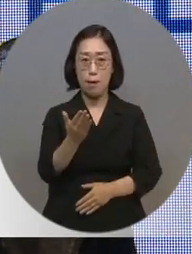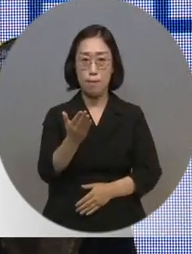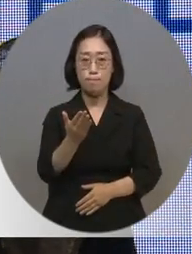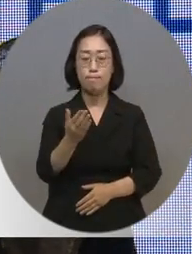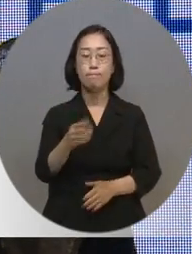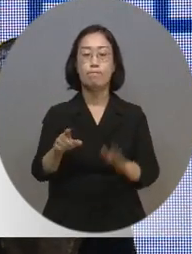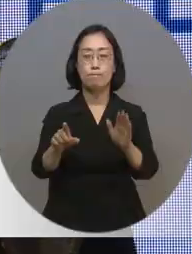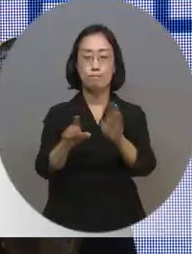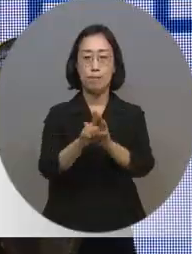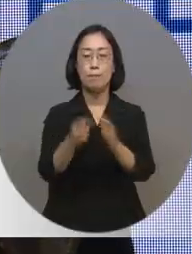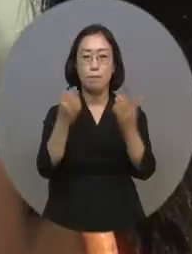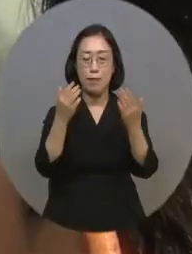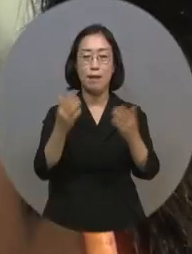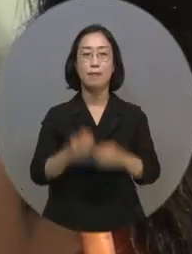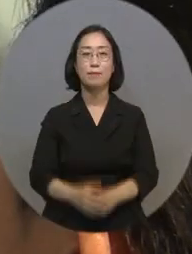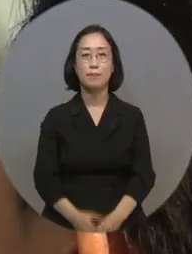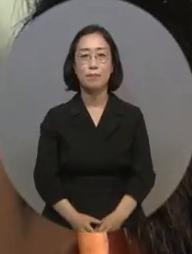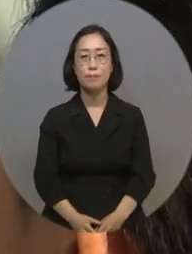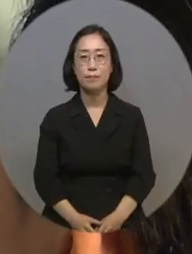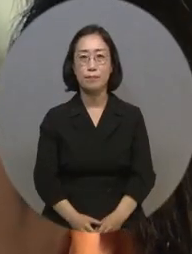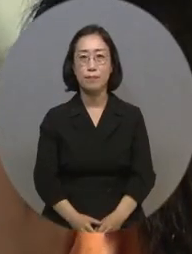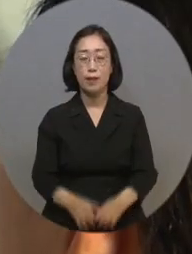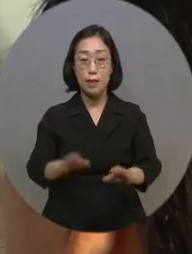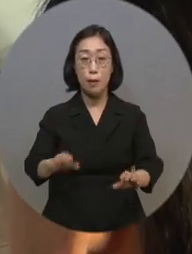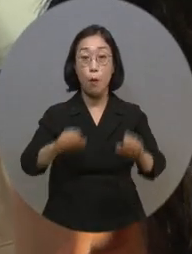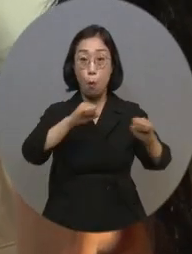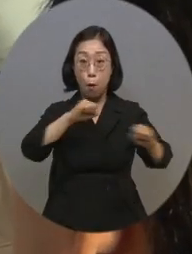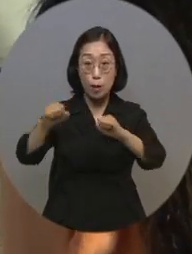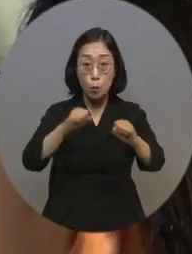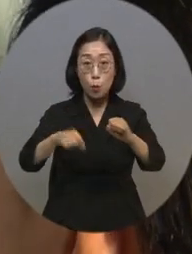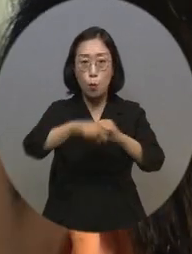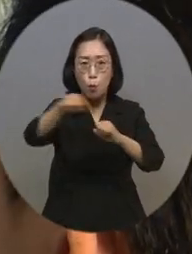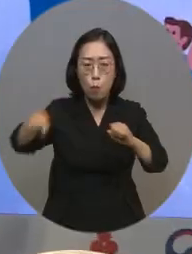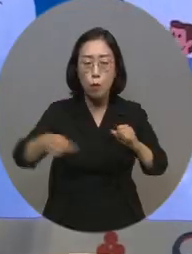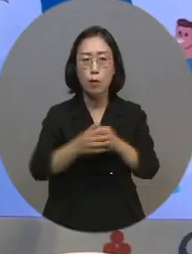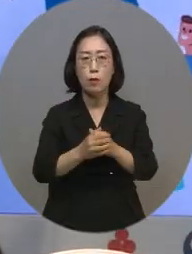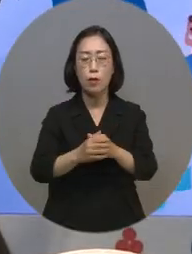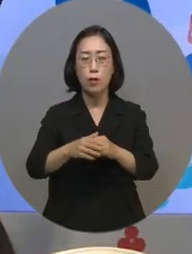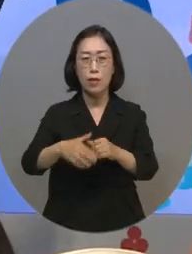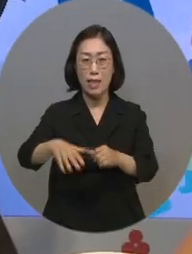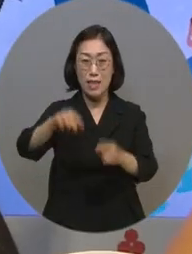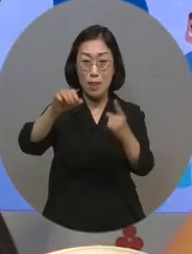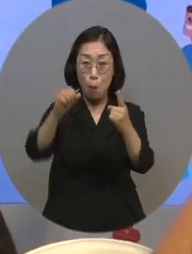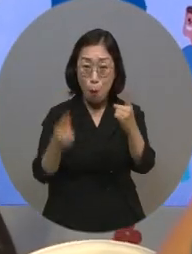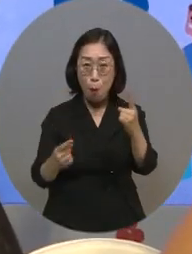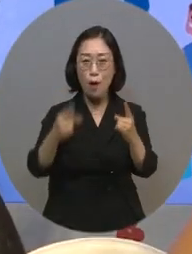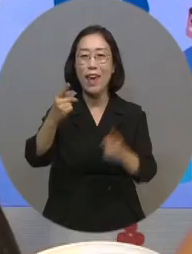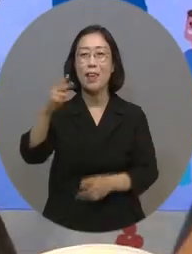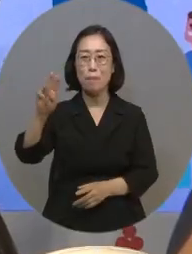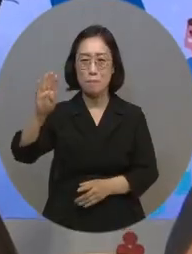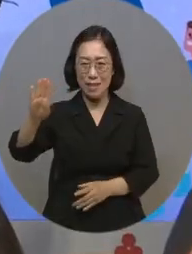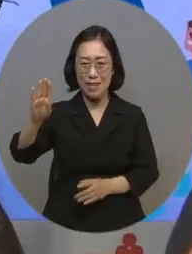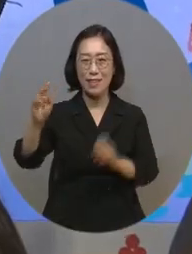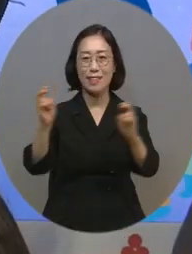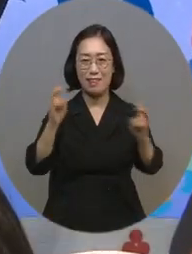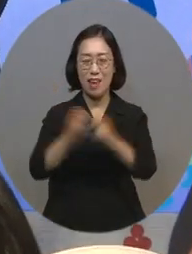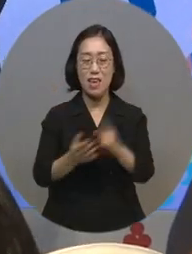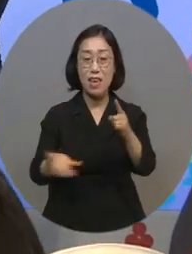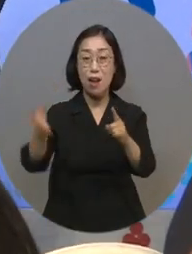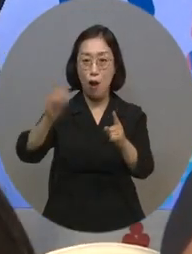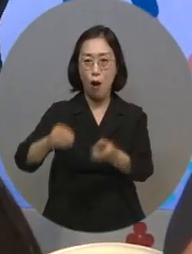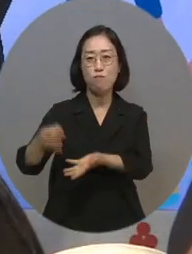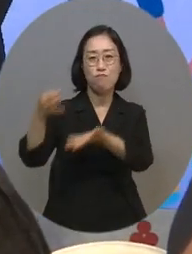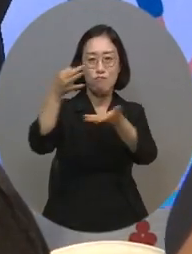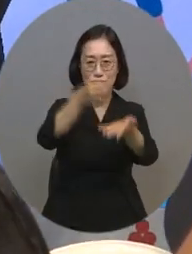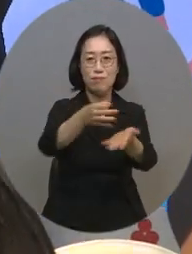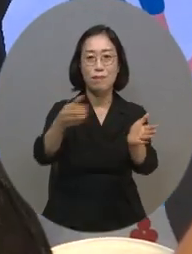선사할 것으로 믿어 의심치 않습니다. 이번 캠페인의 법인 1호 기부자인 KB국민은행은 기부금 1억 원을